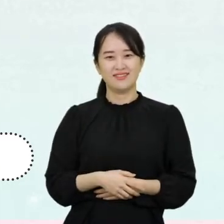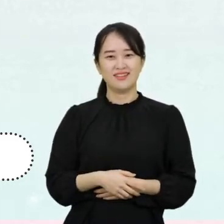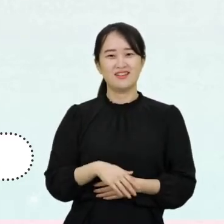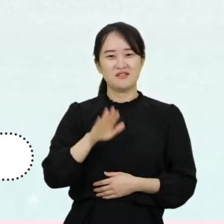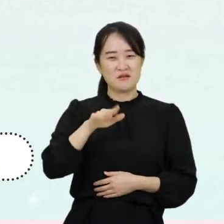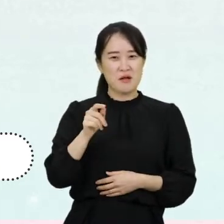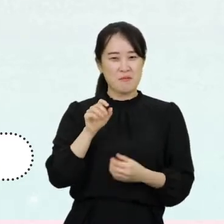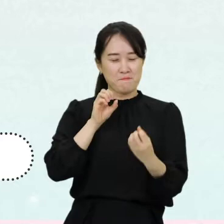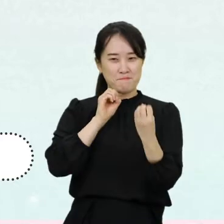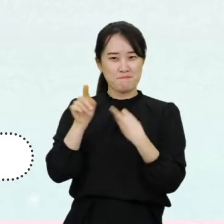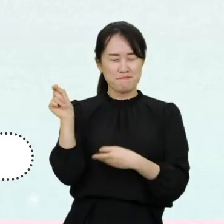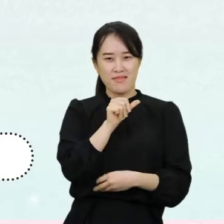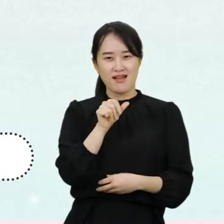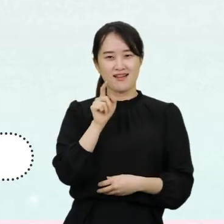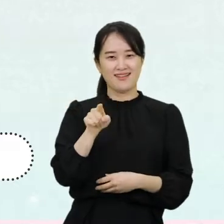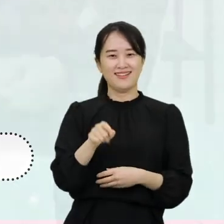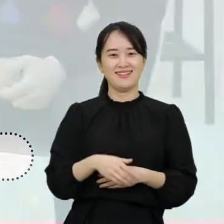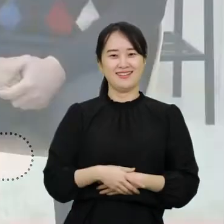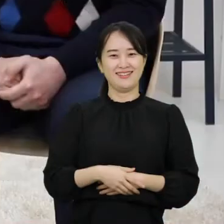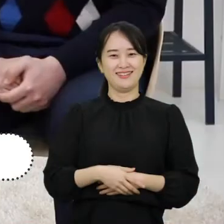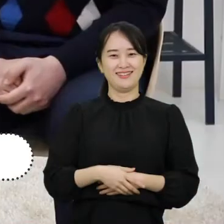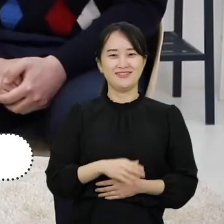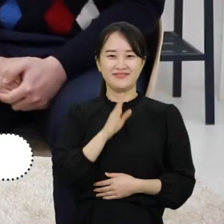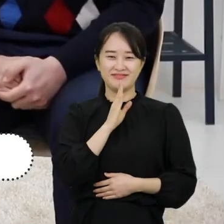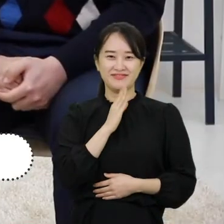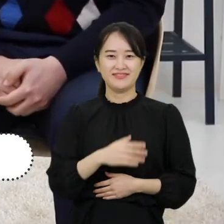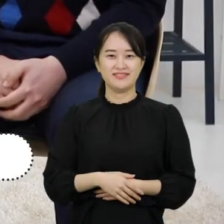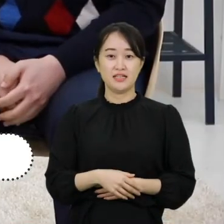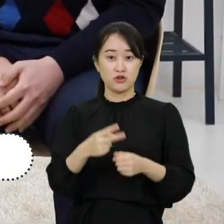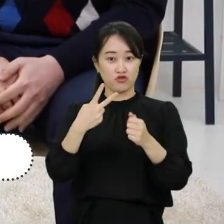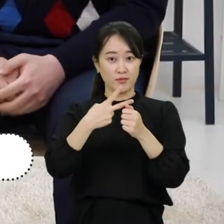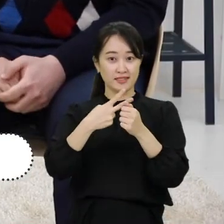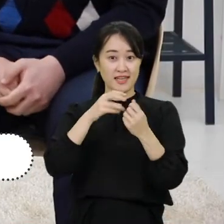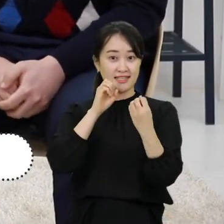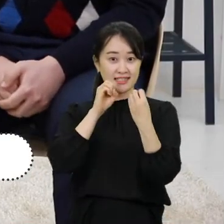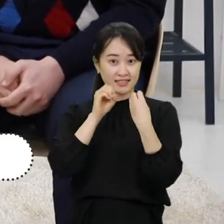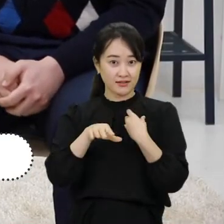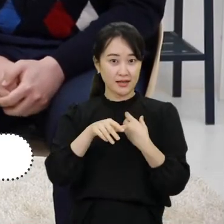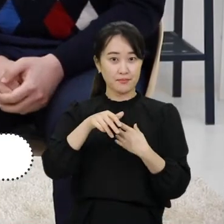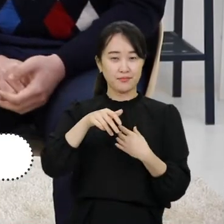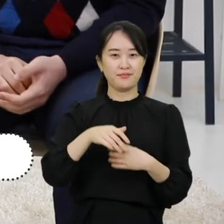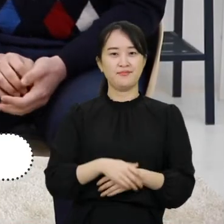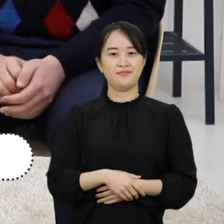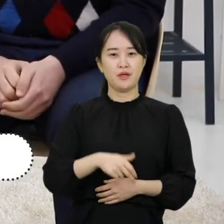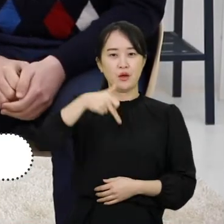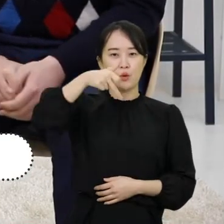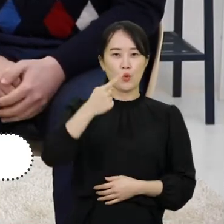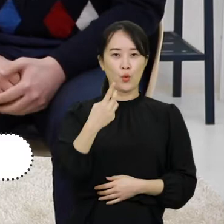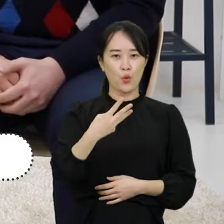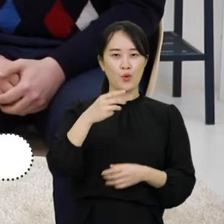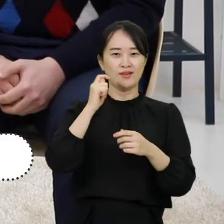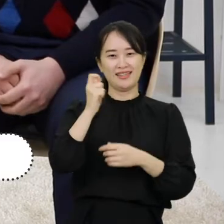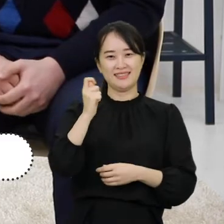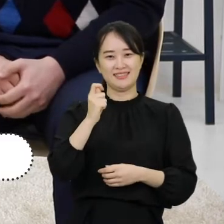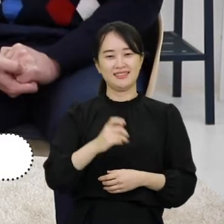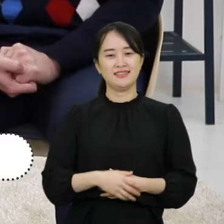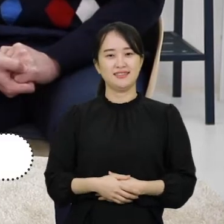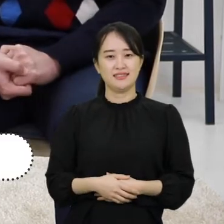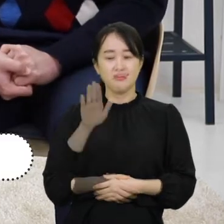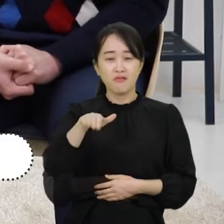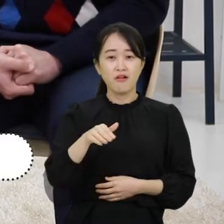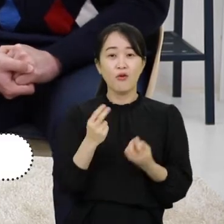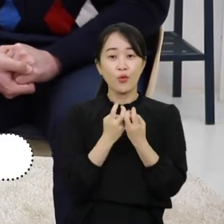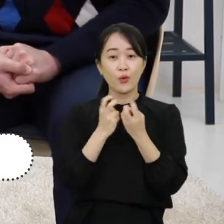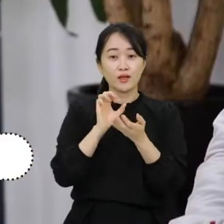그렇습니다. 역시 빠른 사람이 이렇게 또 집어가네요. 그렇습니다. 두 번째 퀴즈의 정답은 바로 콜택시입니다. 현학